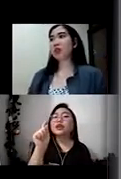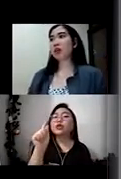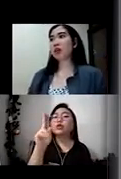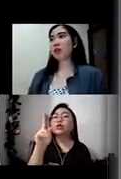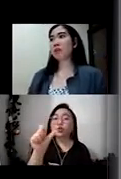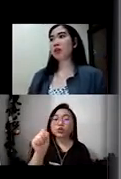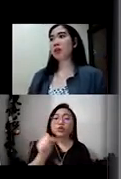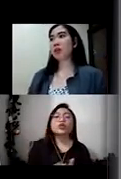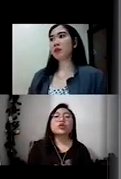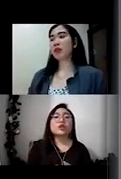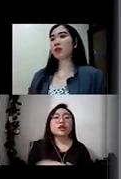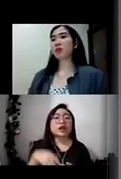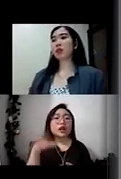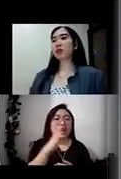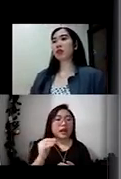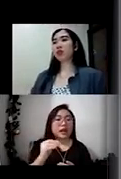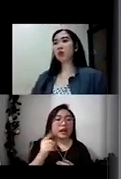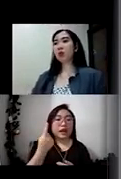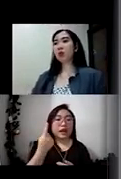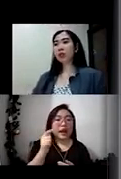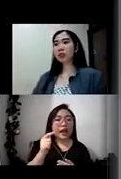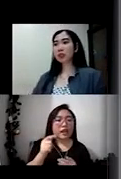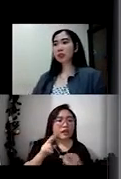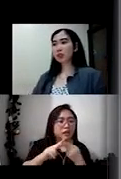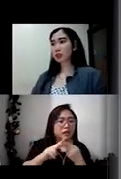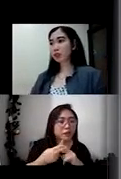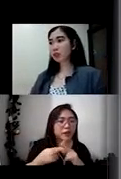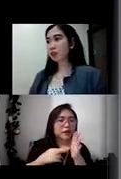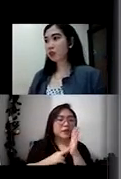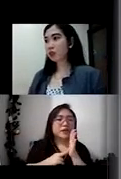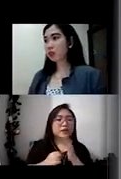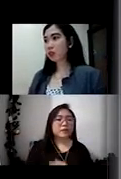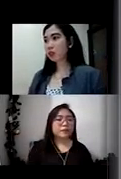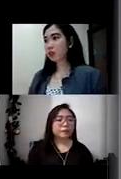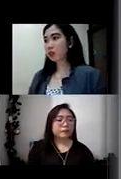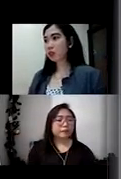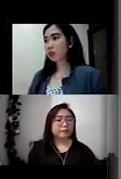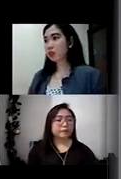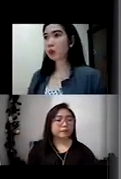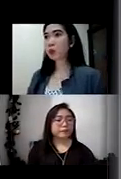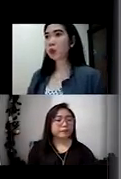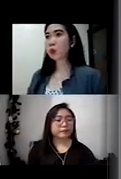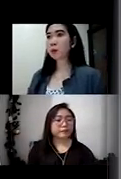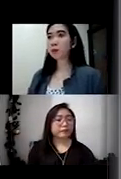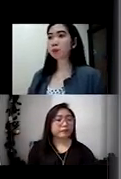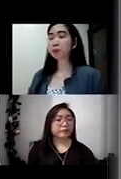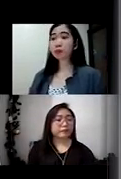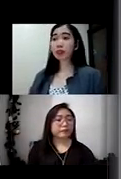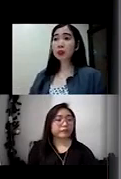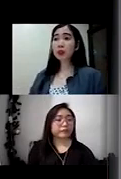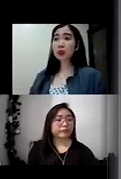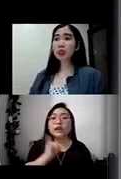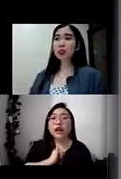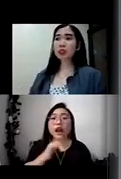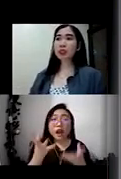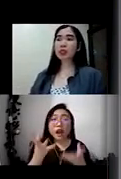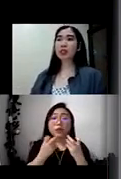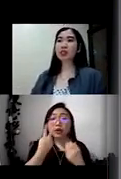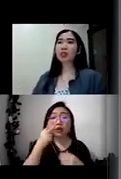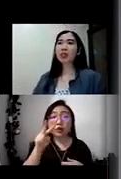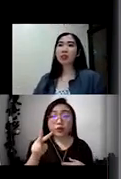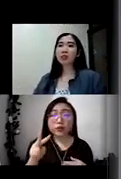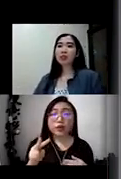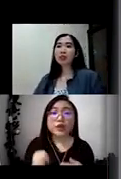on the month, number, and requested. So what I want you to look into this